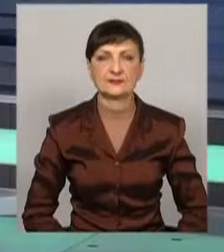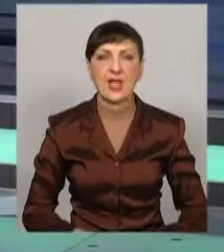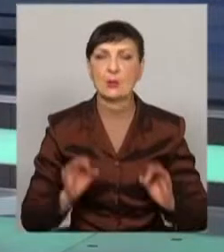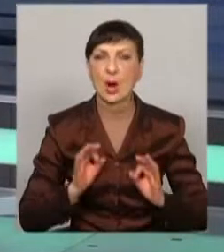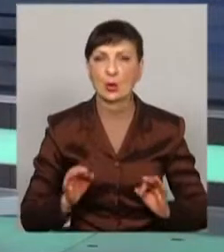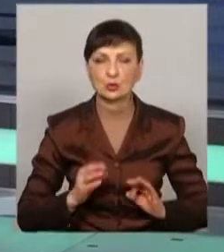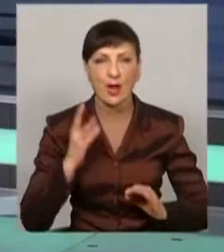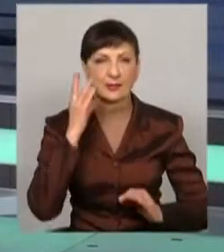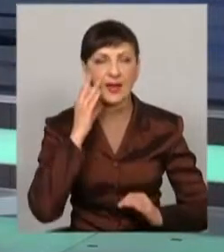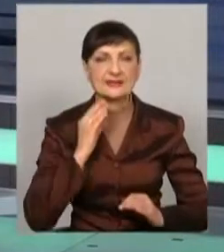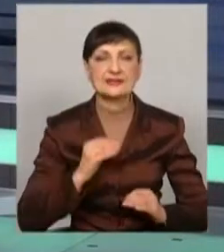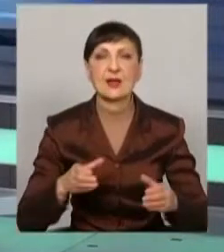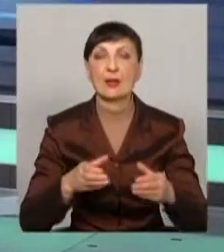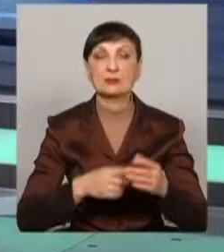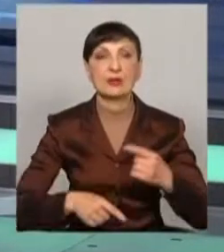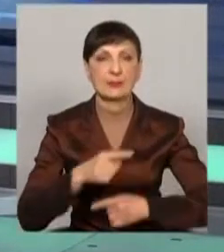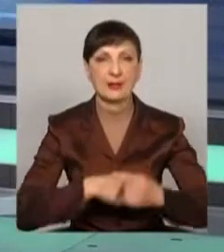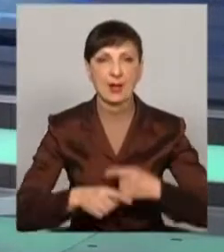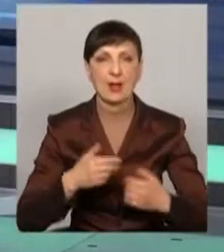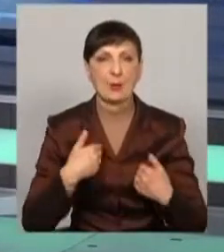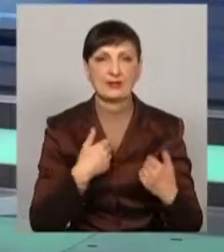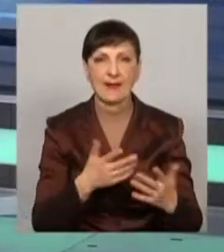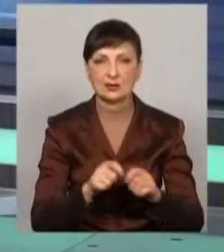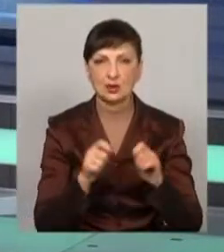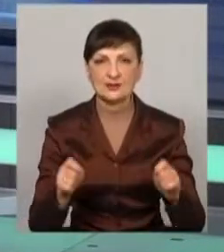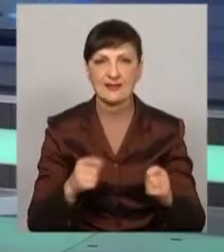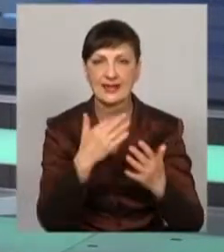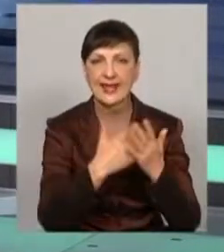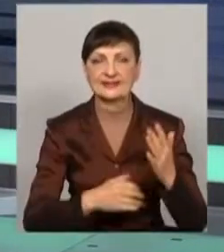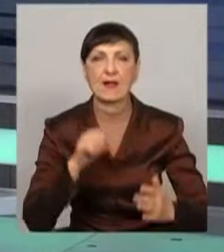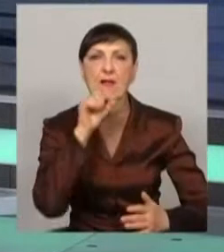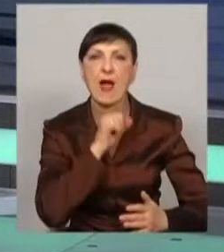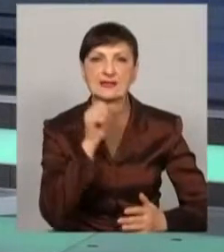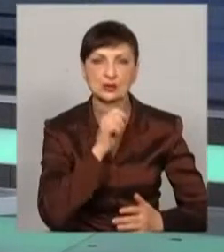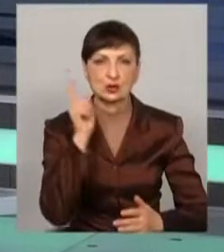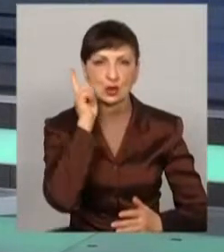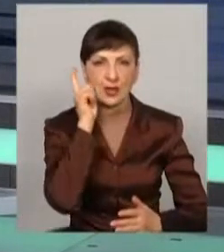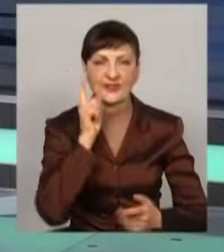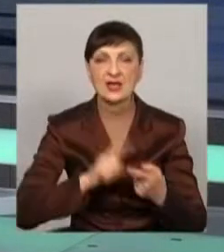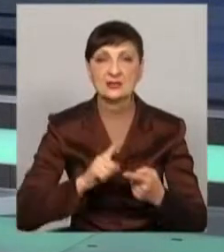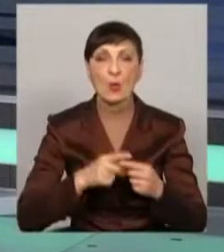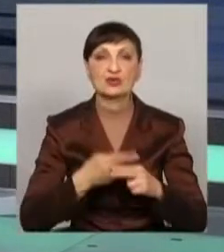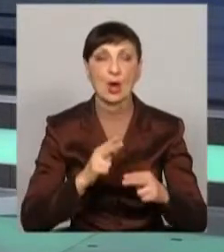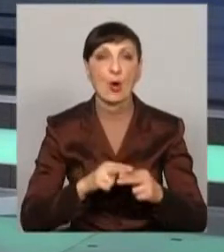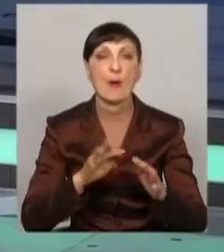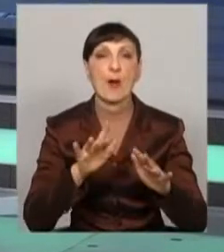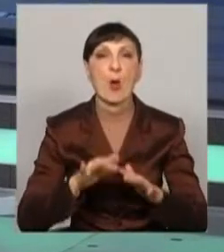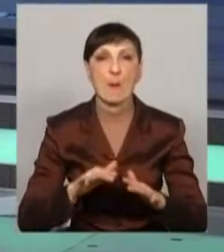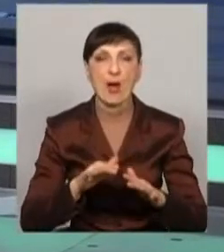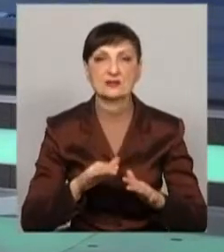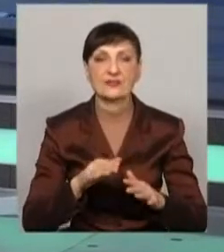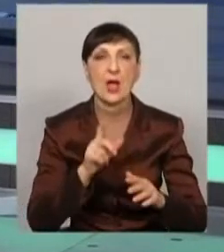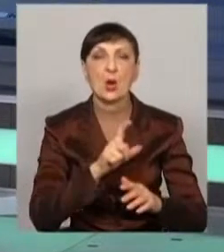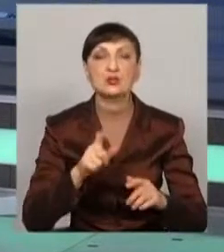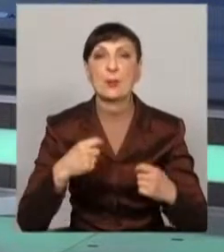Прокуратура и Алматинская палата предпринимателей предлагают создать реестр краденных телефонов. С помощью такой онлайн-базы продавцы за